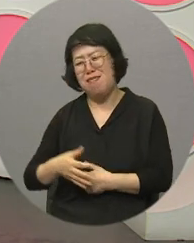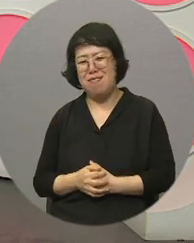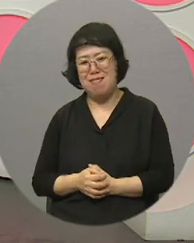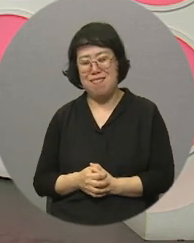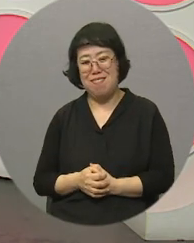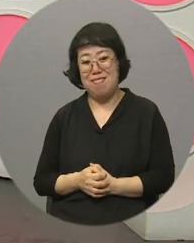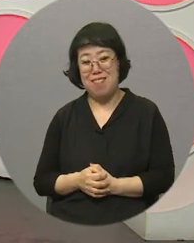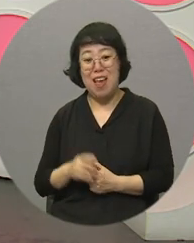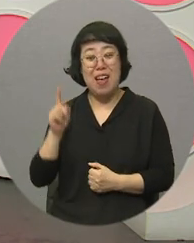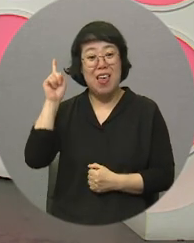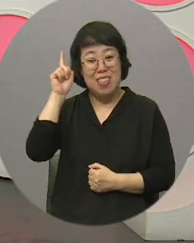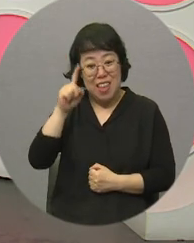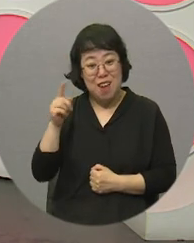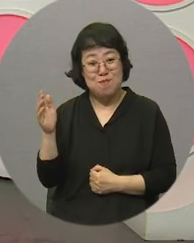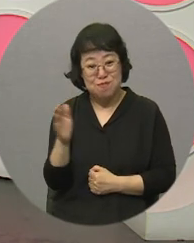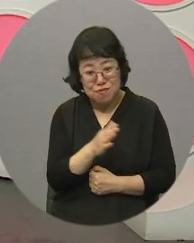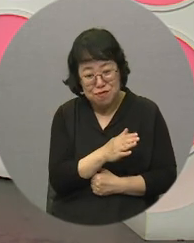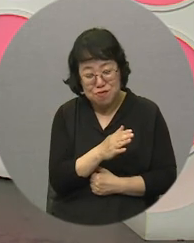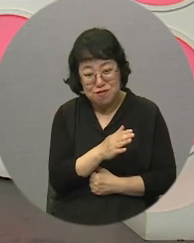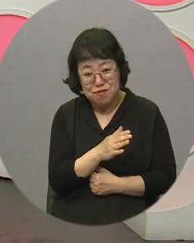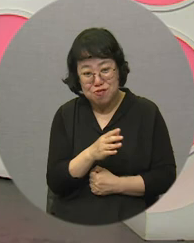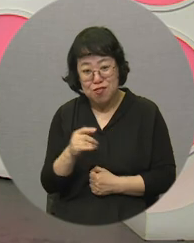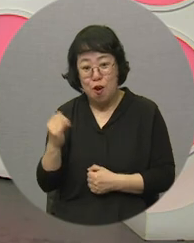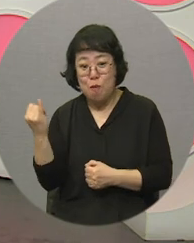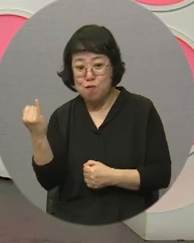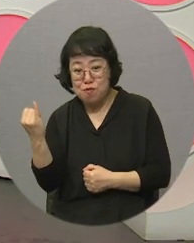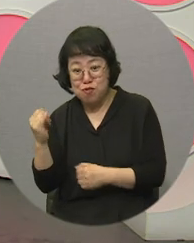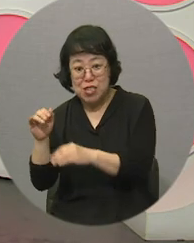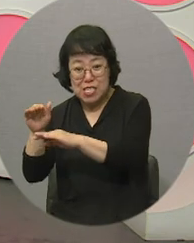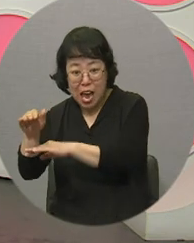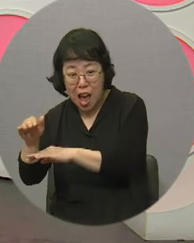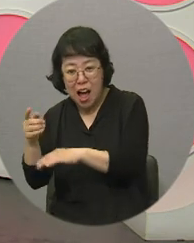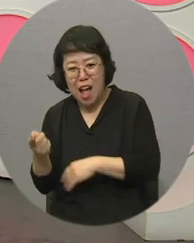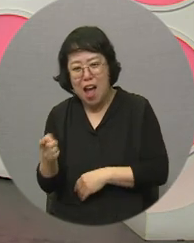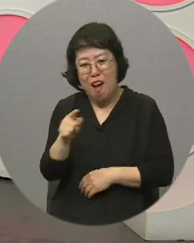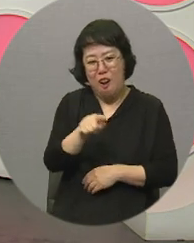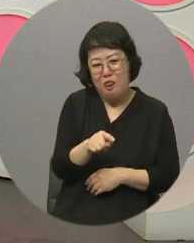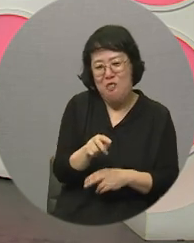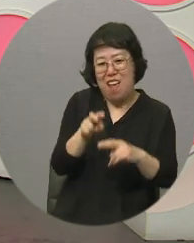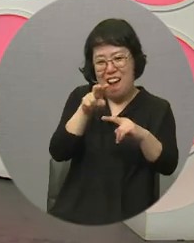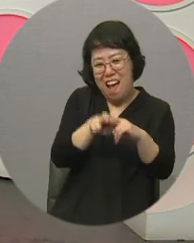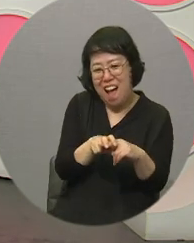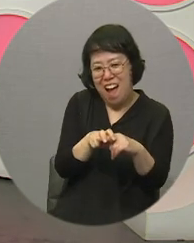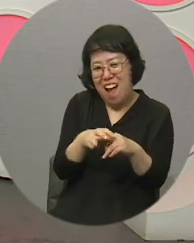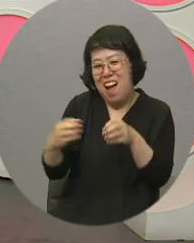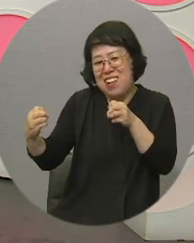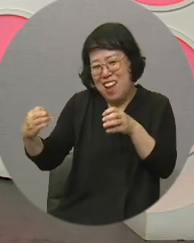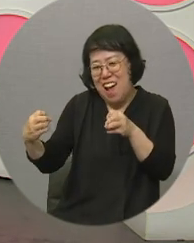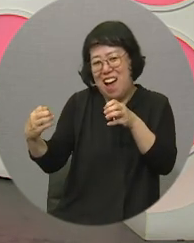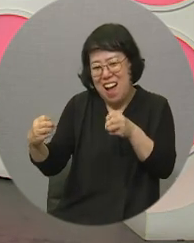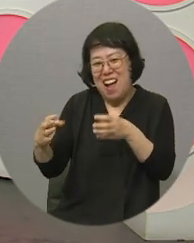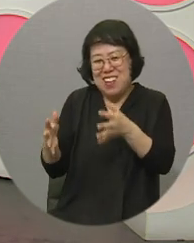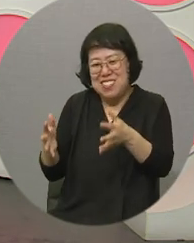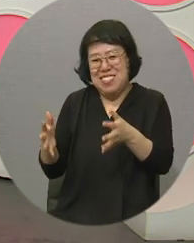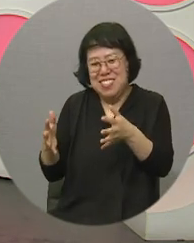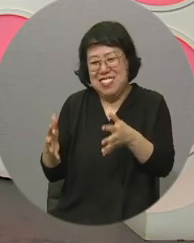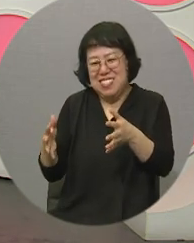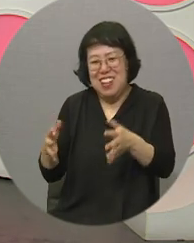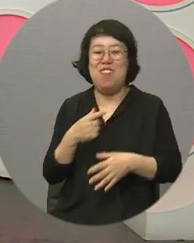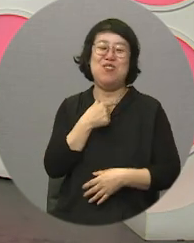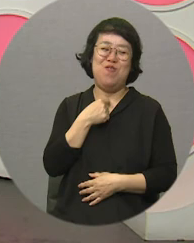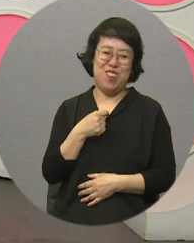내일부터는요, 제가 아내 차에 탈 것이며 옆에서 제잘 하면서 오히려 반대로